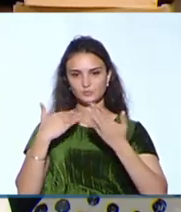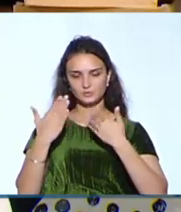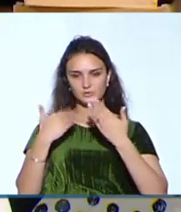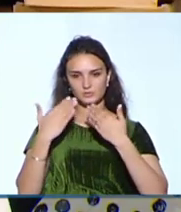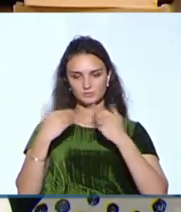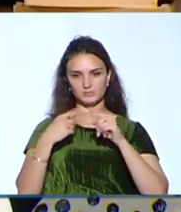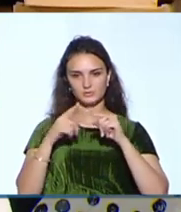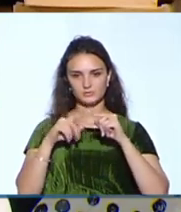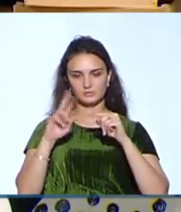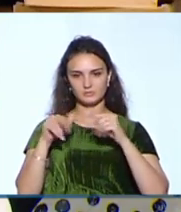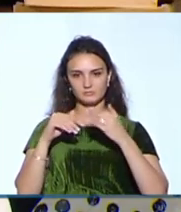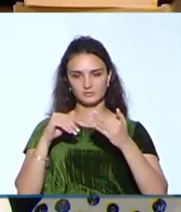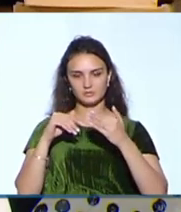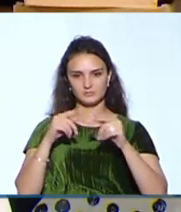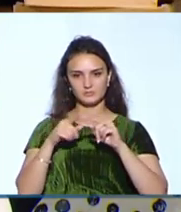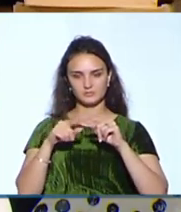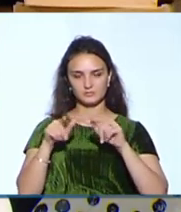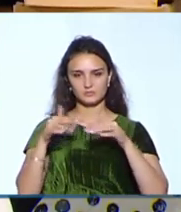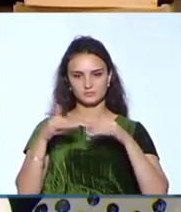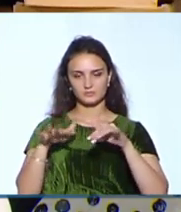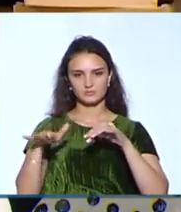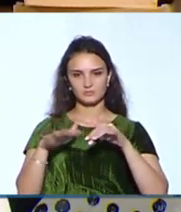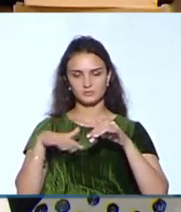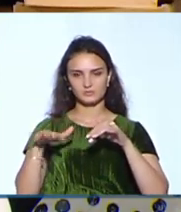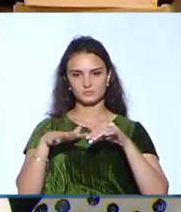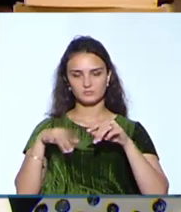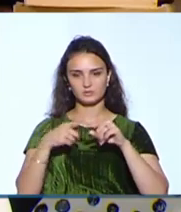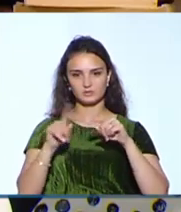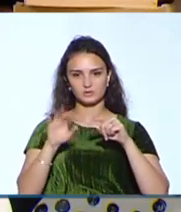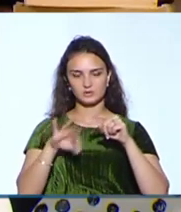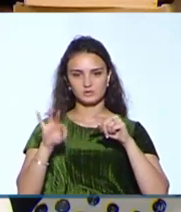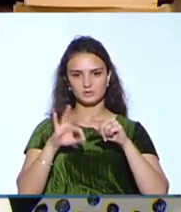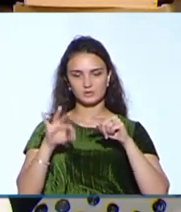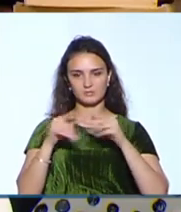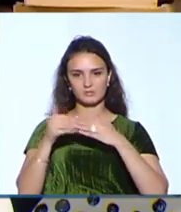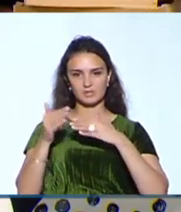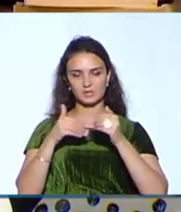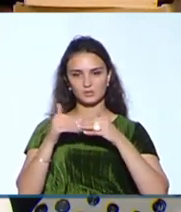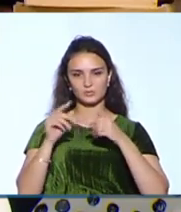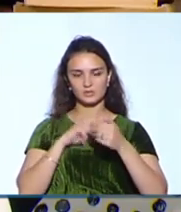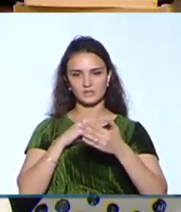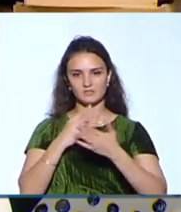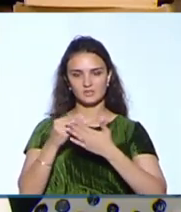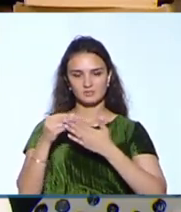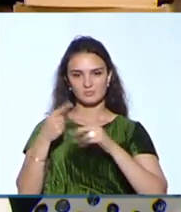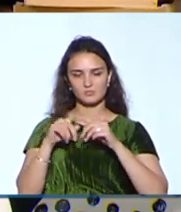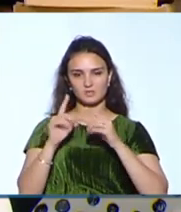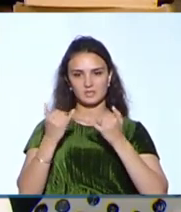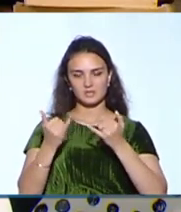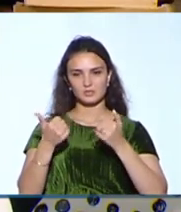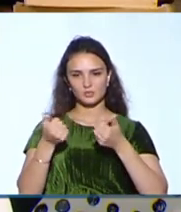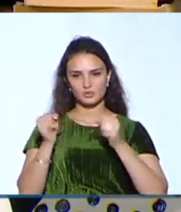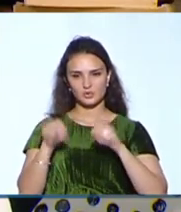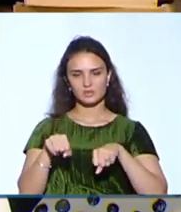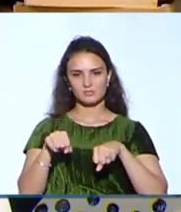ურთიერთობა და მისთვის ეს უკვე სოციუმია. რაც შეეხება პრაქტიკულ თვისებებს, იმას, რომ ეხარ როგორ